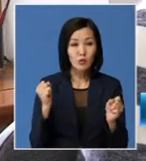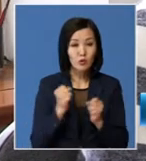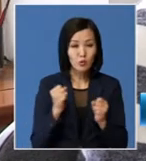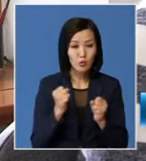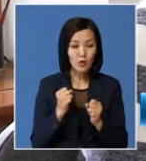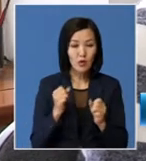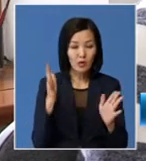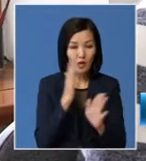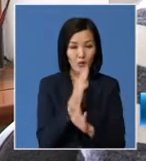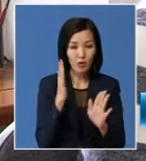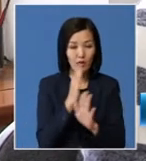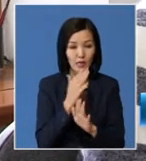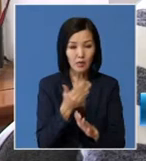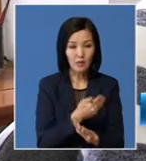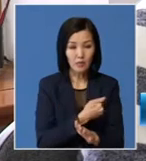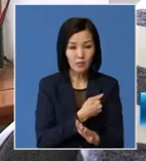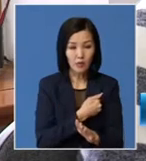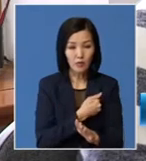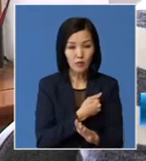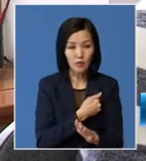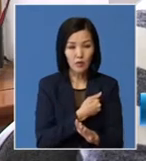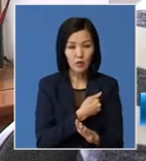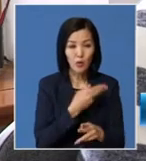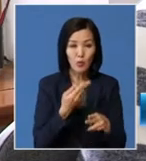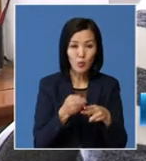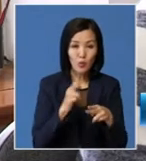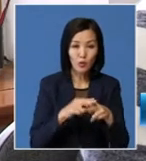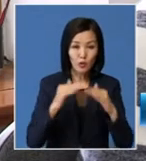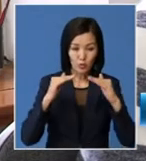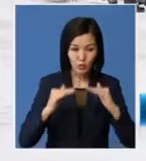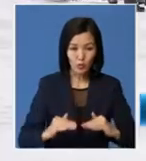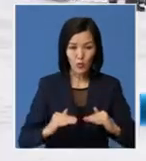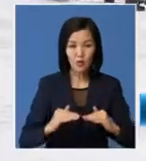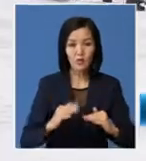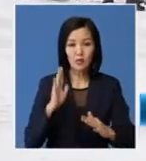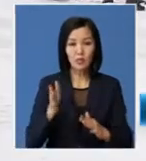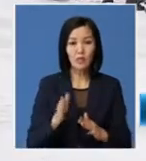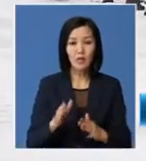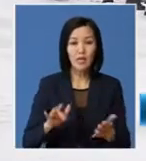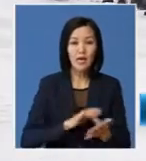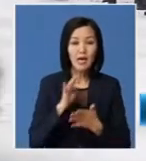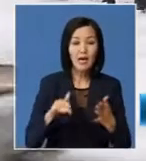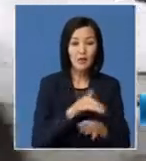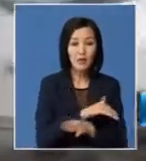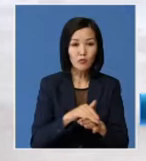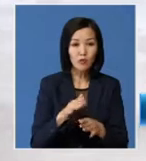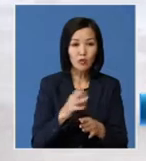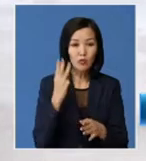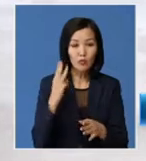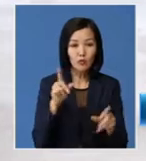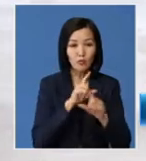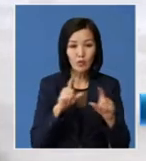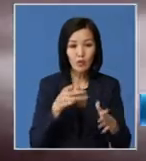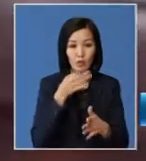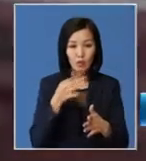байланысты температуралық көрсеткіштер өте төмендейтін болады. Қала көшелерін қардан тазартуға үш мекеме жауапты.